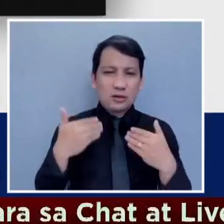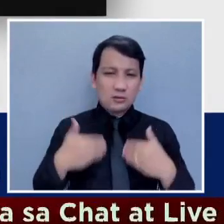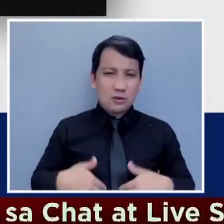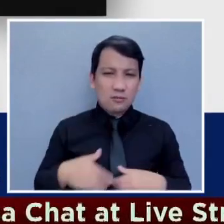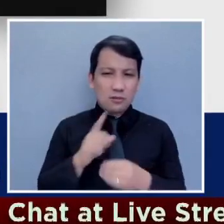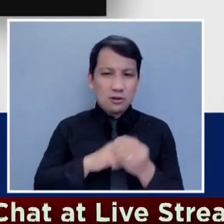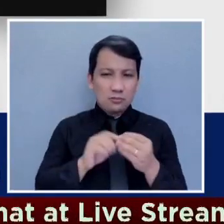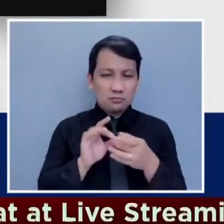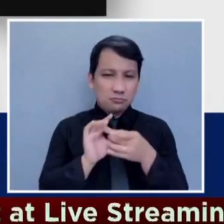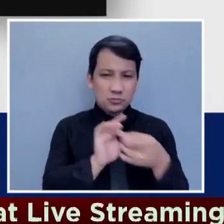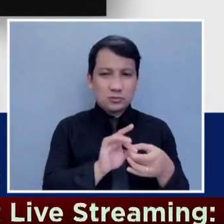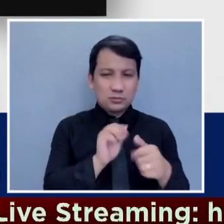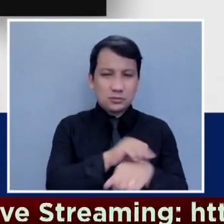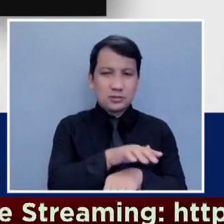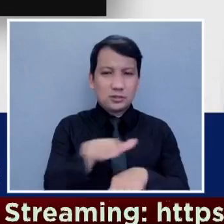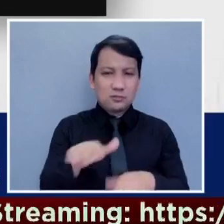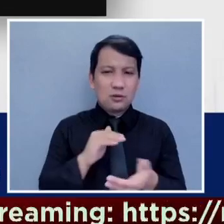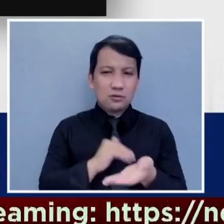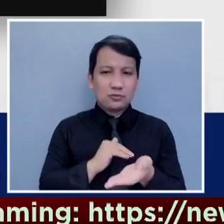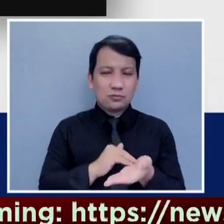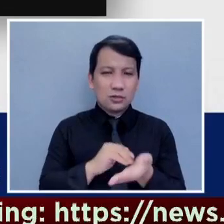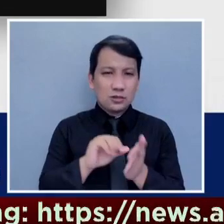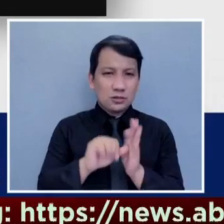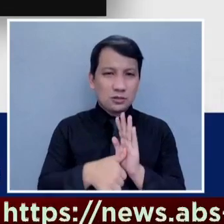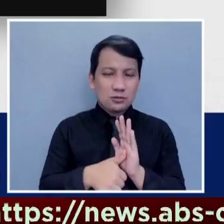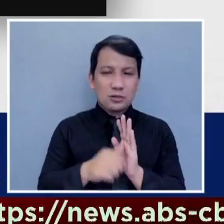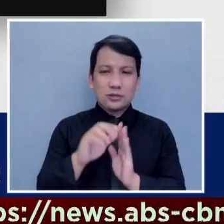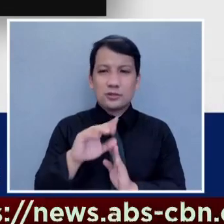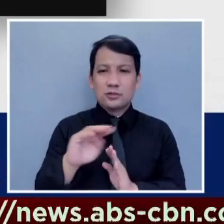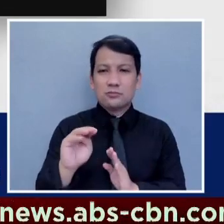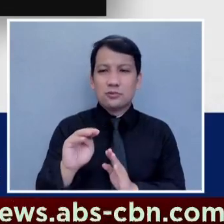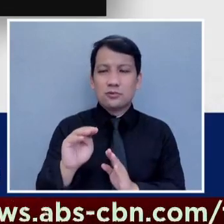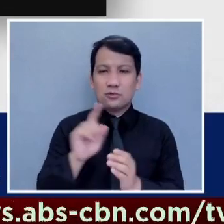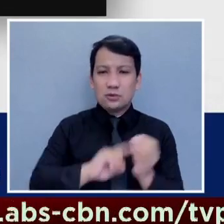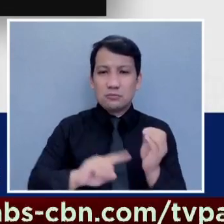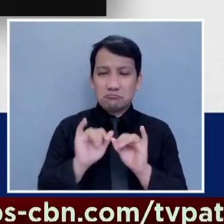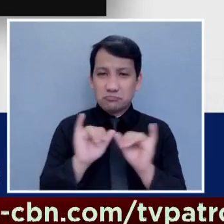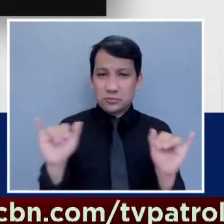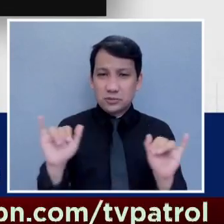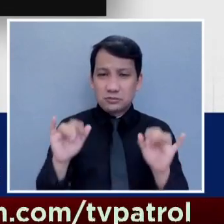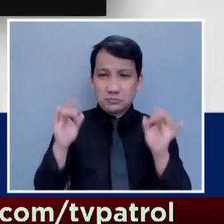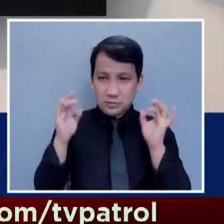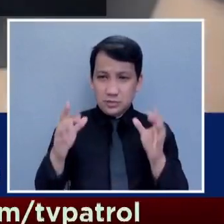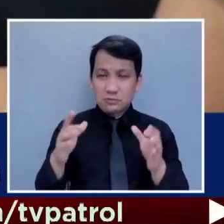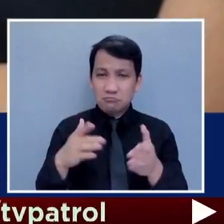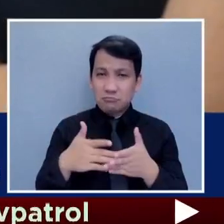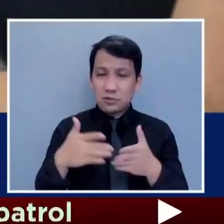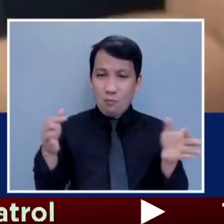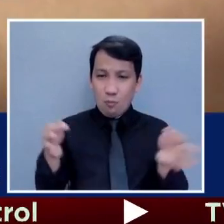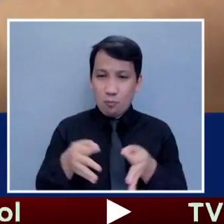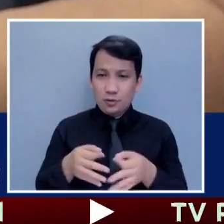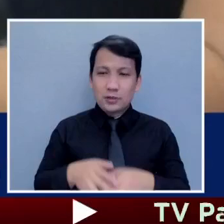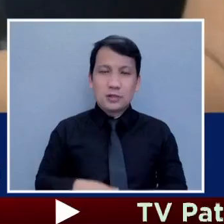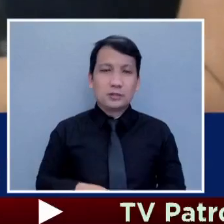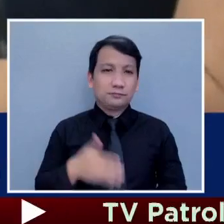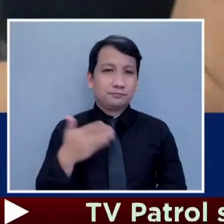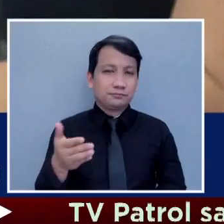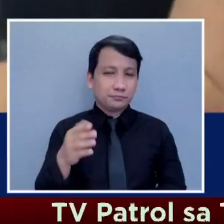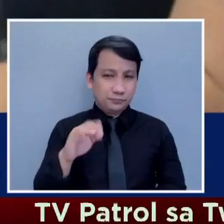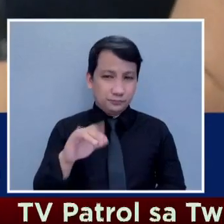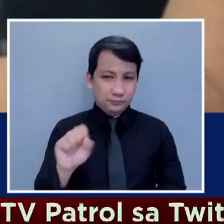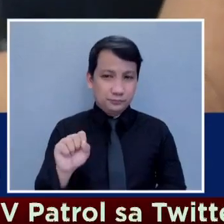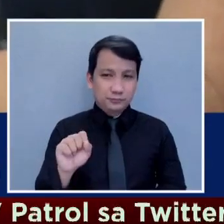base sa payo ng doktor ay maituturing na immunocompromised tulad ng severe malnutrition. Dahil immunocompromised pa